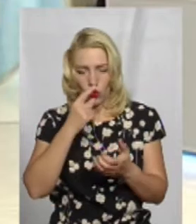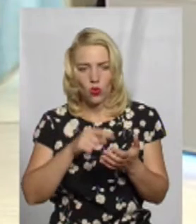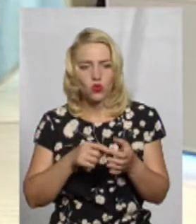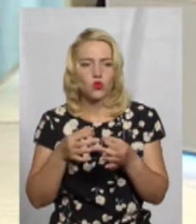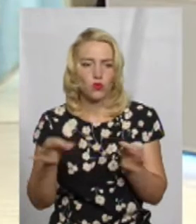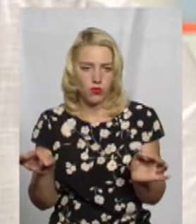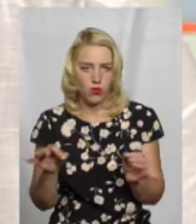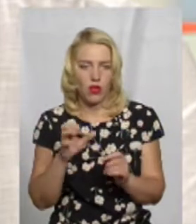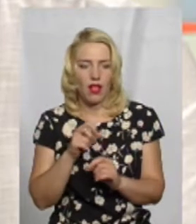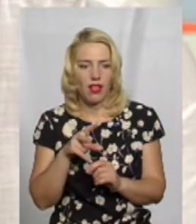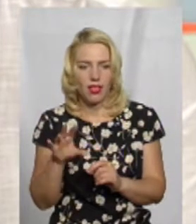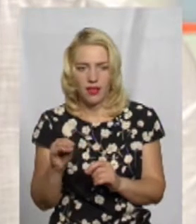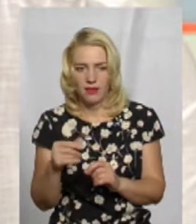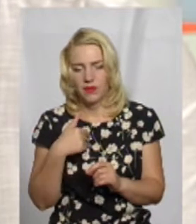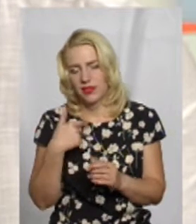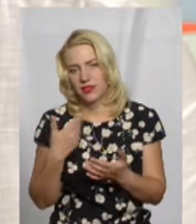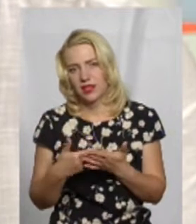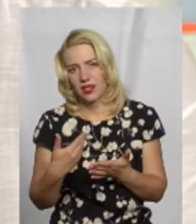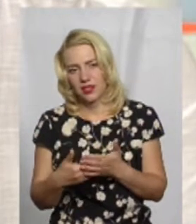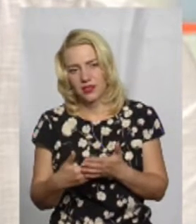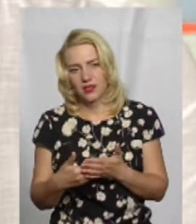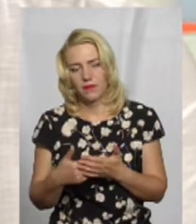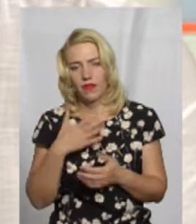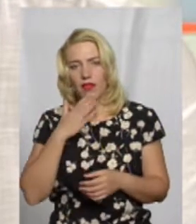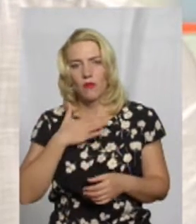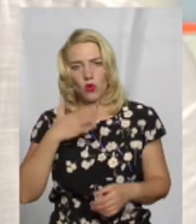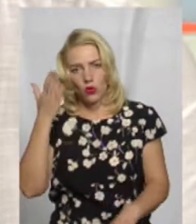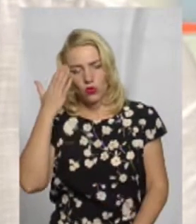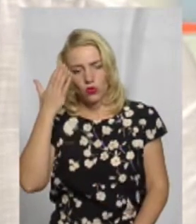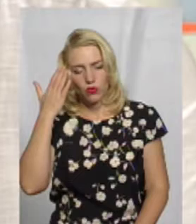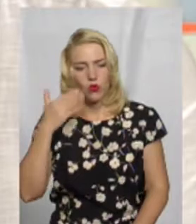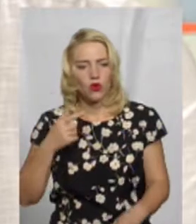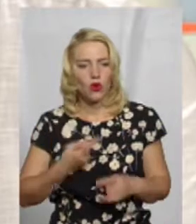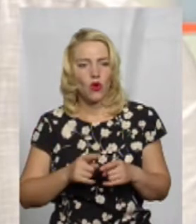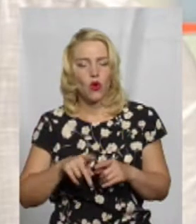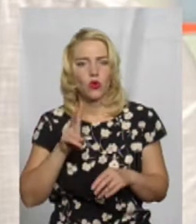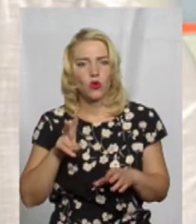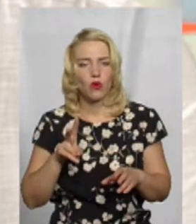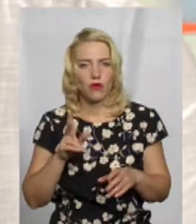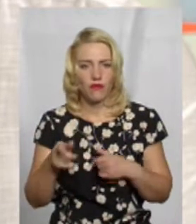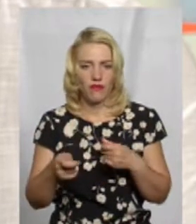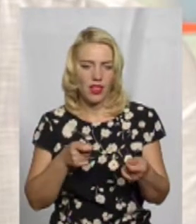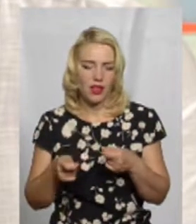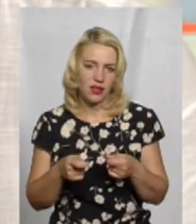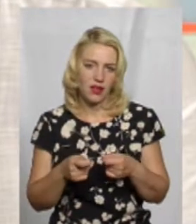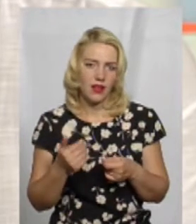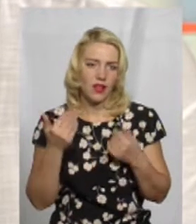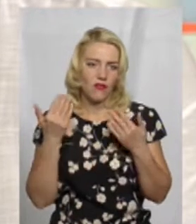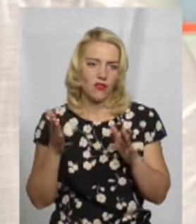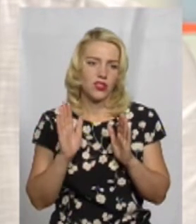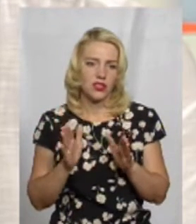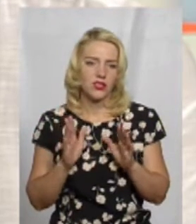доступною. Але ж мені, як на мою думку, то ті, хто при владі, вони